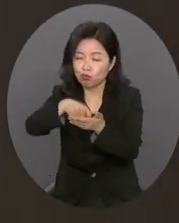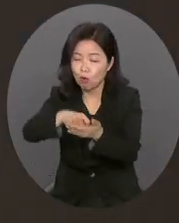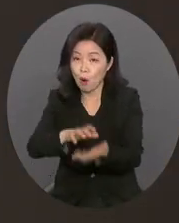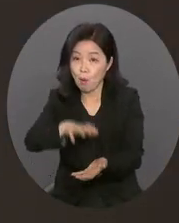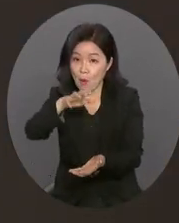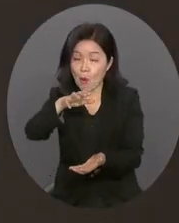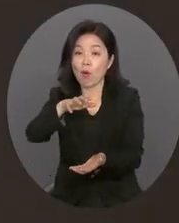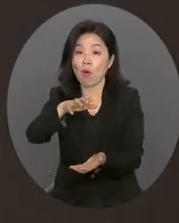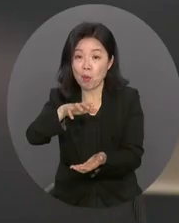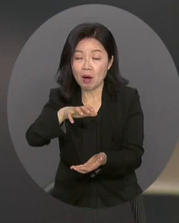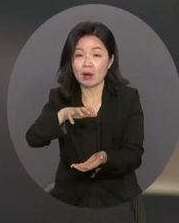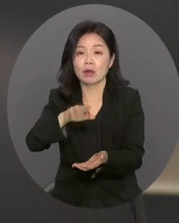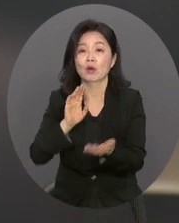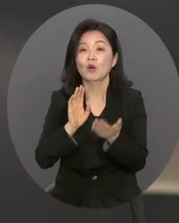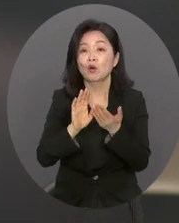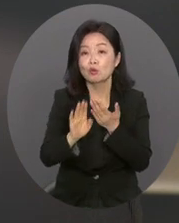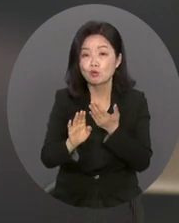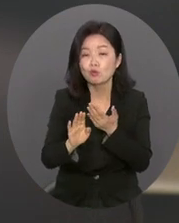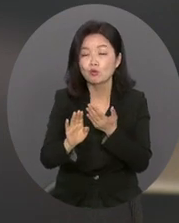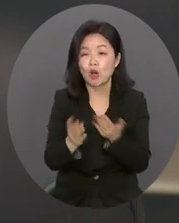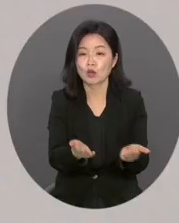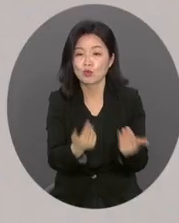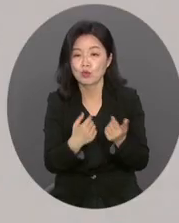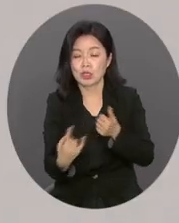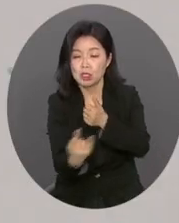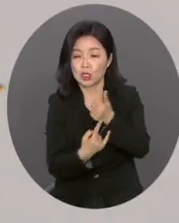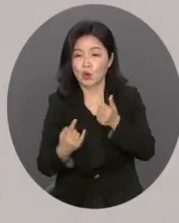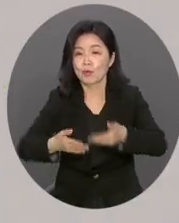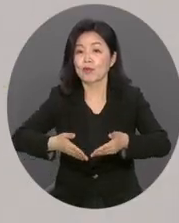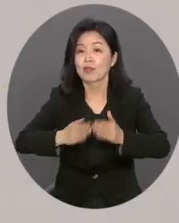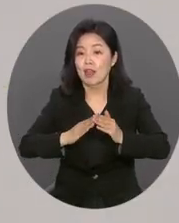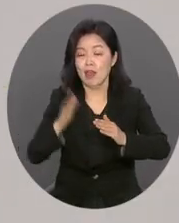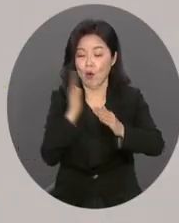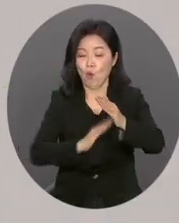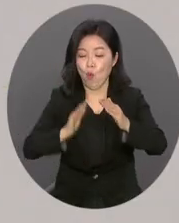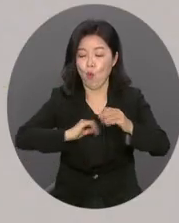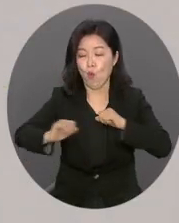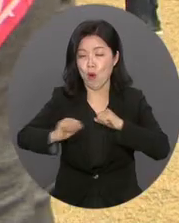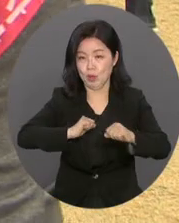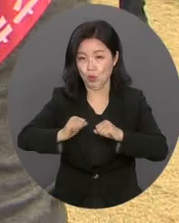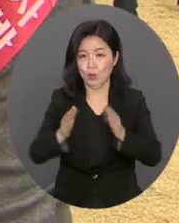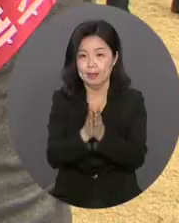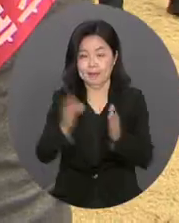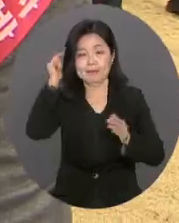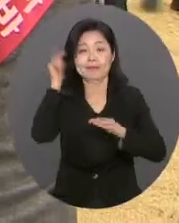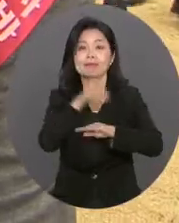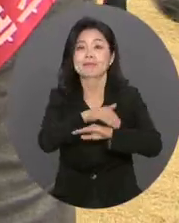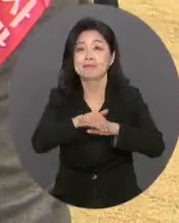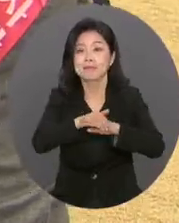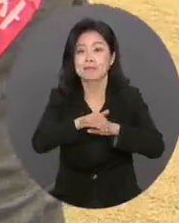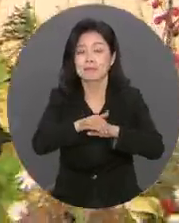군공항 유치 세가 불어나면 유치위원회를 공식 발족해 정식 활동에 나설 예정입니다. 무안 군공항